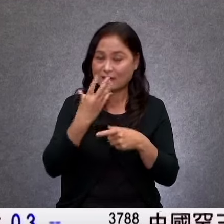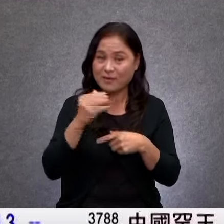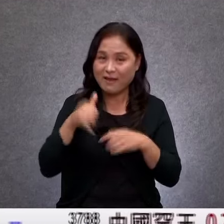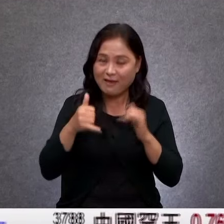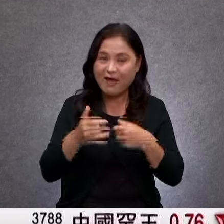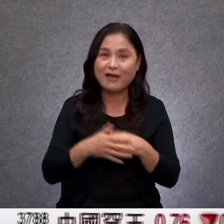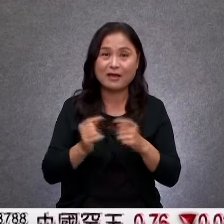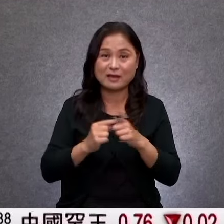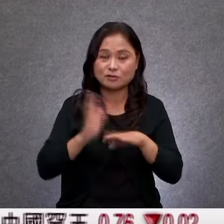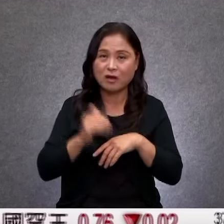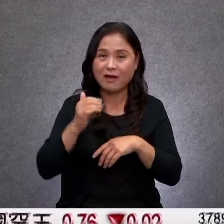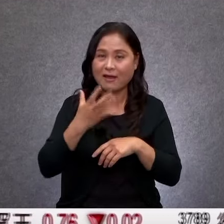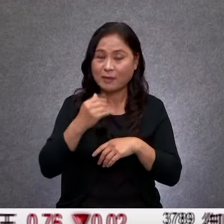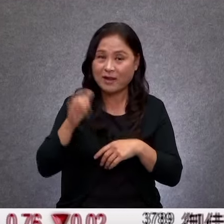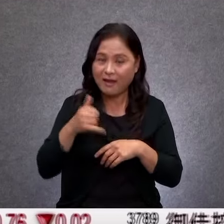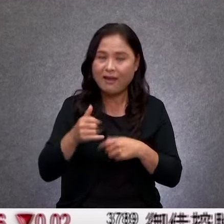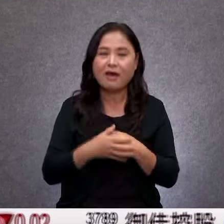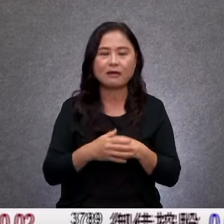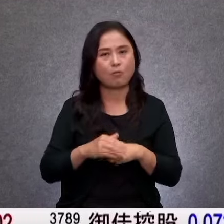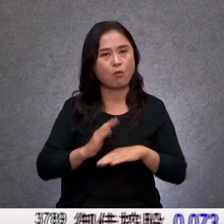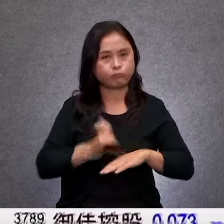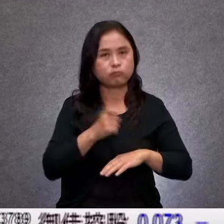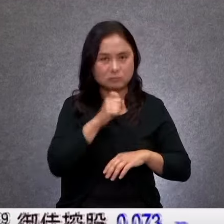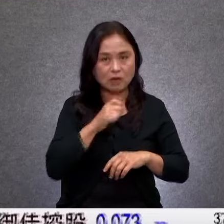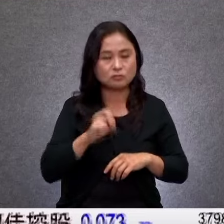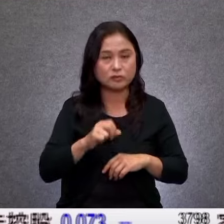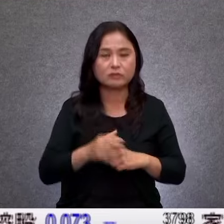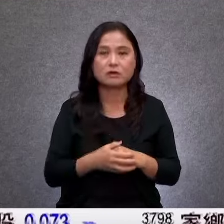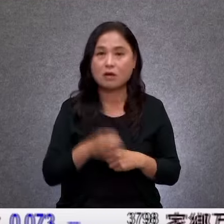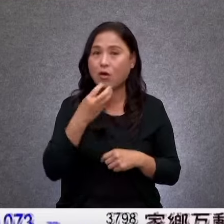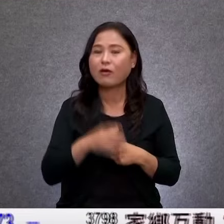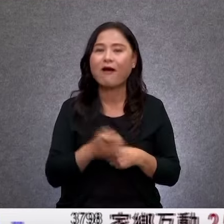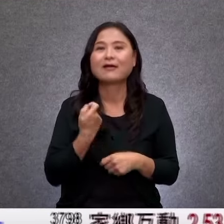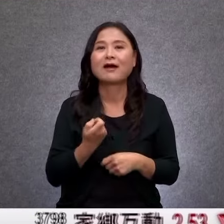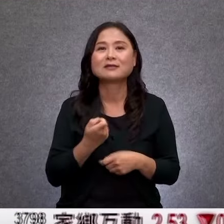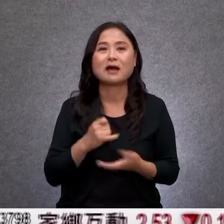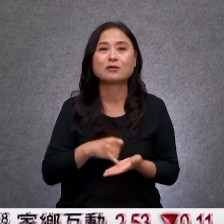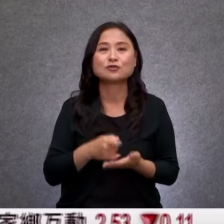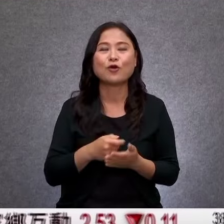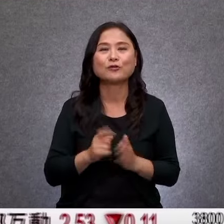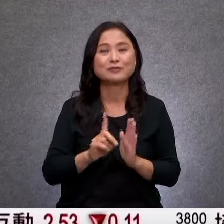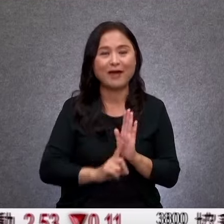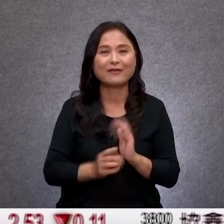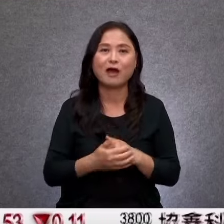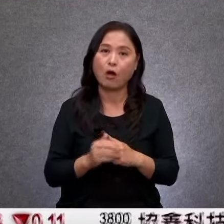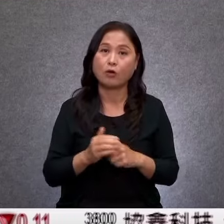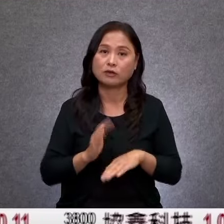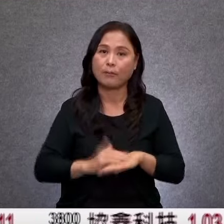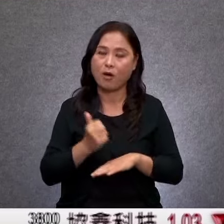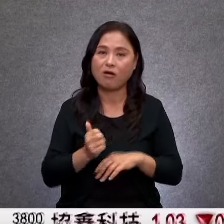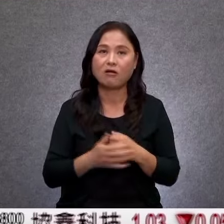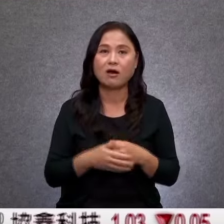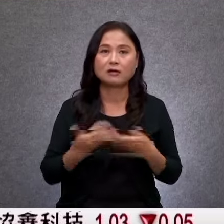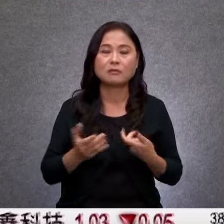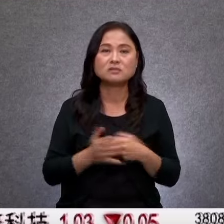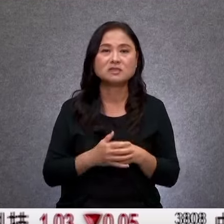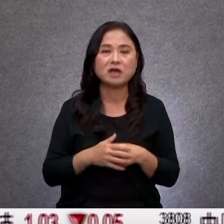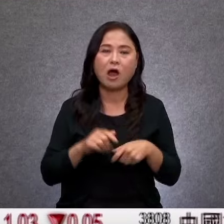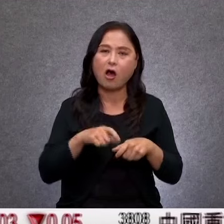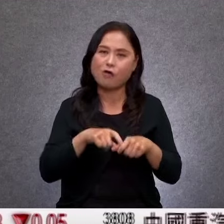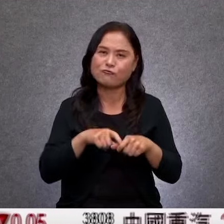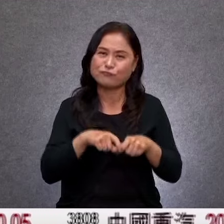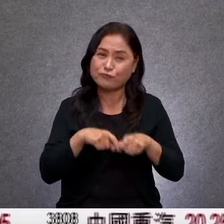業、搶人才嘅時候，我有呢個優勢。同時間，香港咧係一向簡單低税制係我哋嘅優勢，咁因此